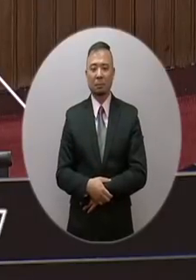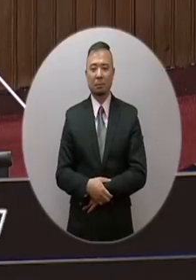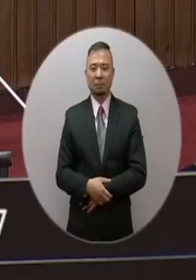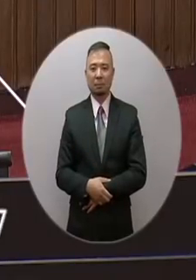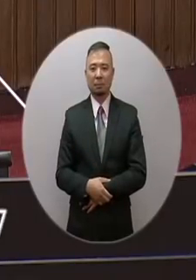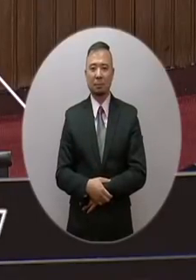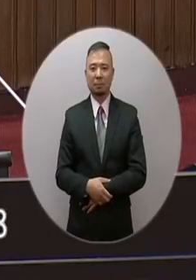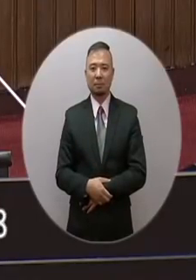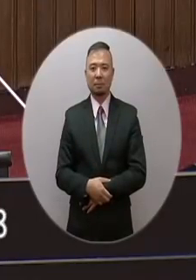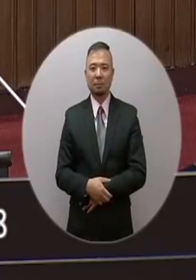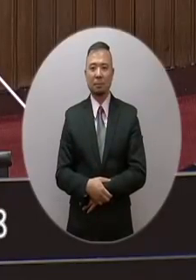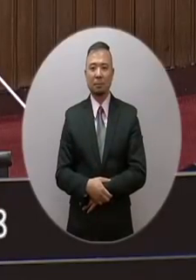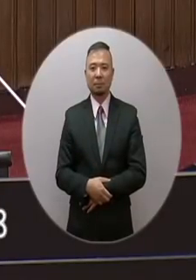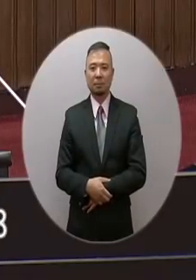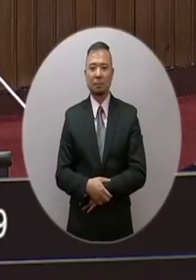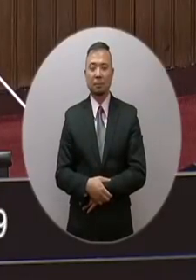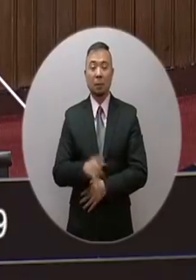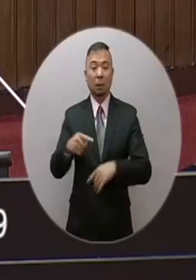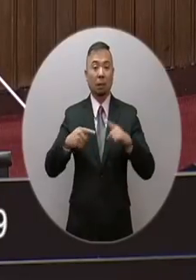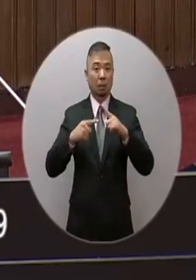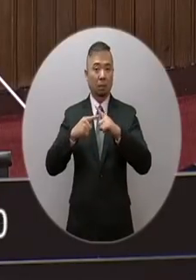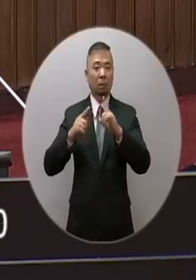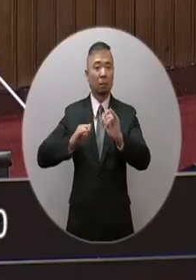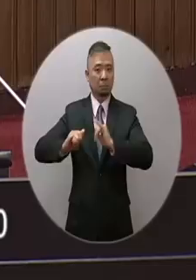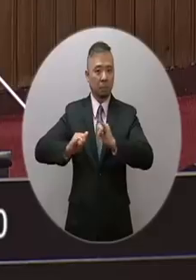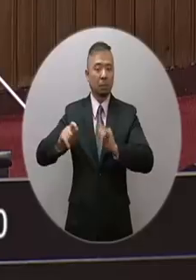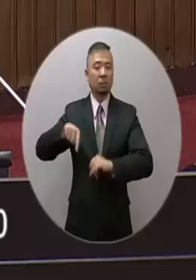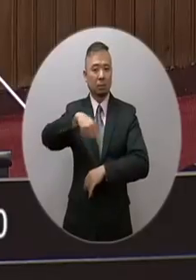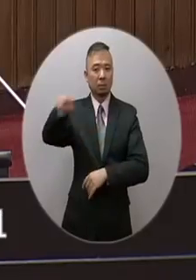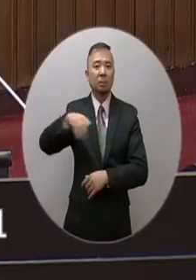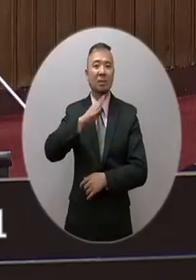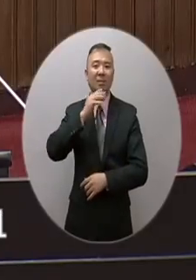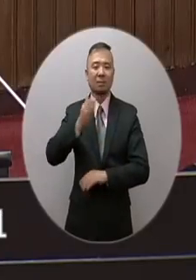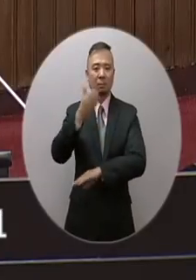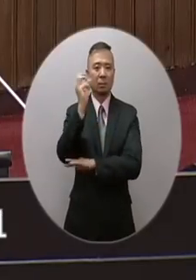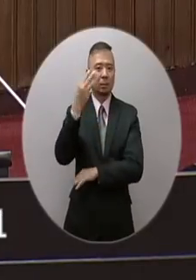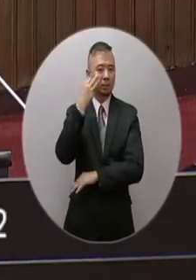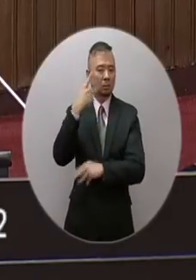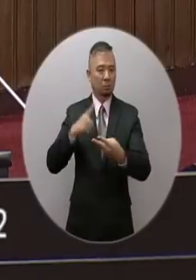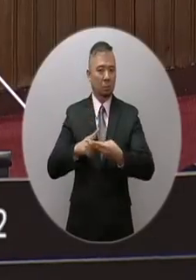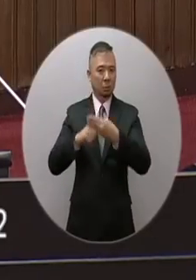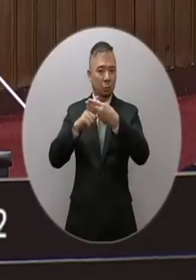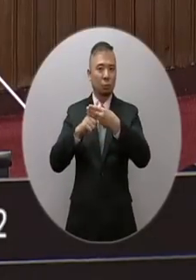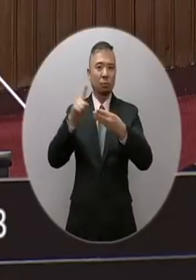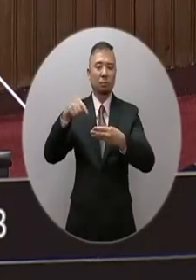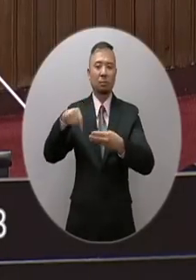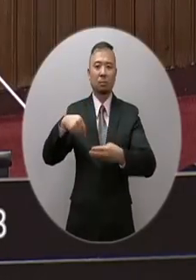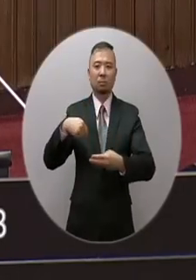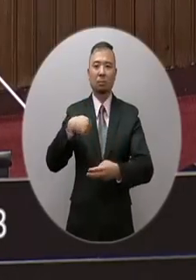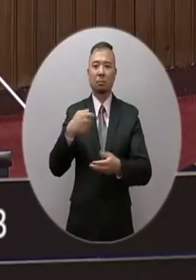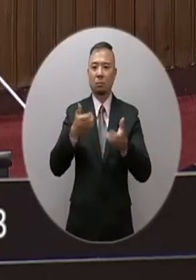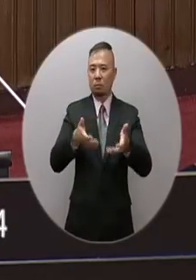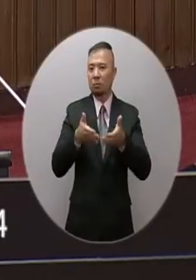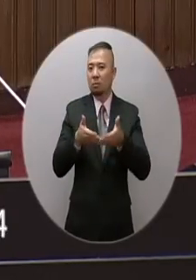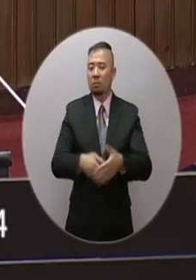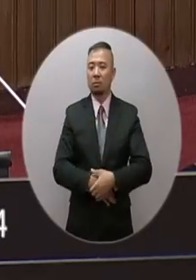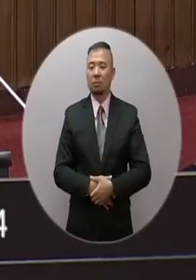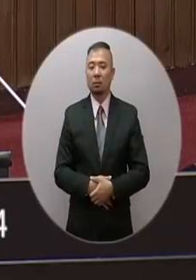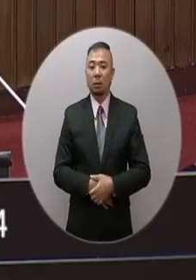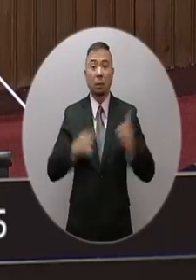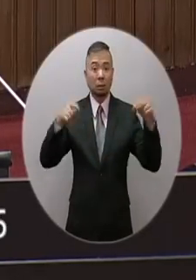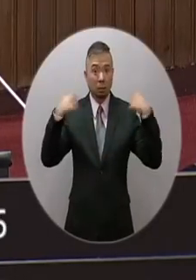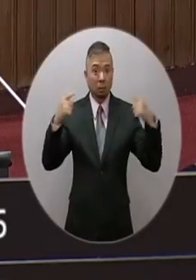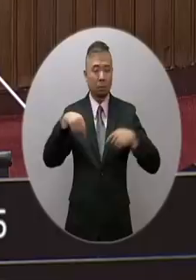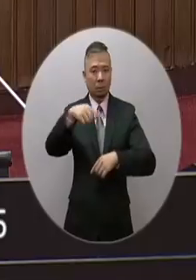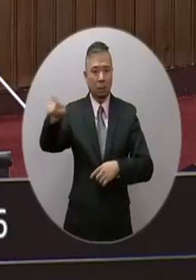听，即人民是政治的主体。人民期待于执政者，有时只是很